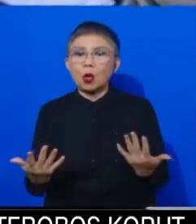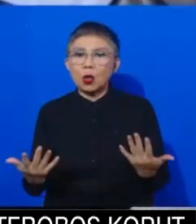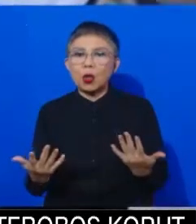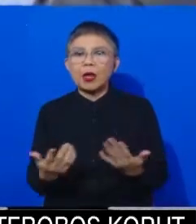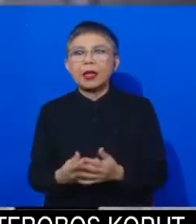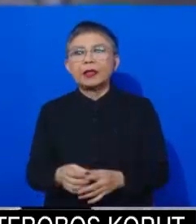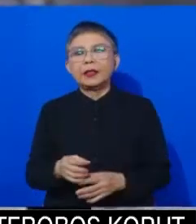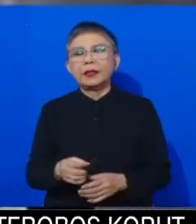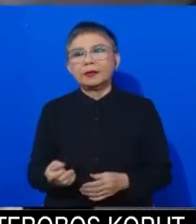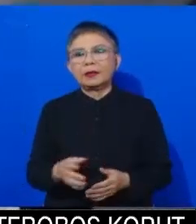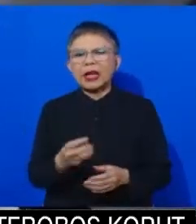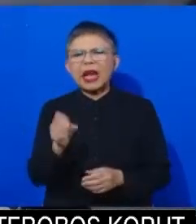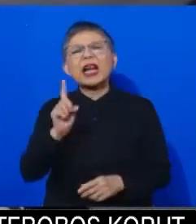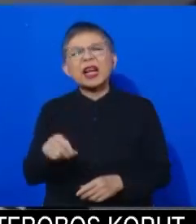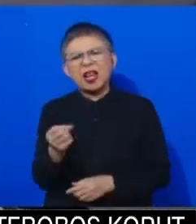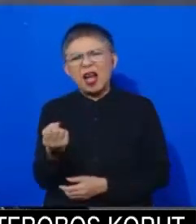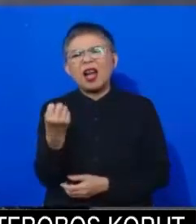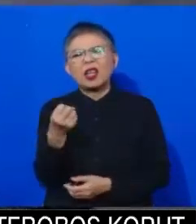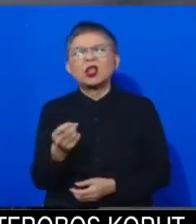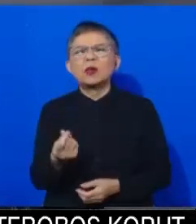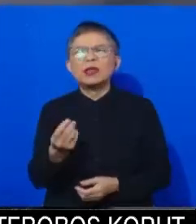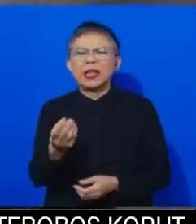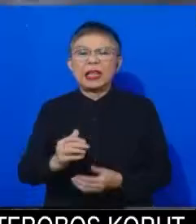tengah harga telur ayam yang masih tinggi.